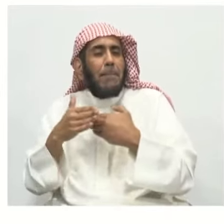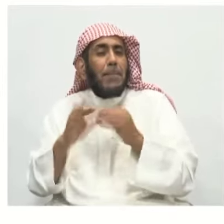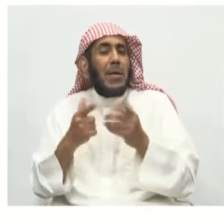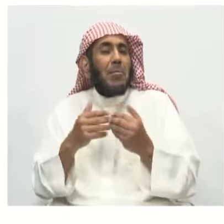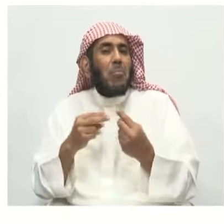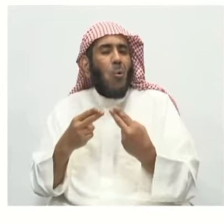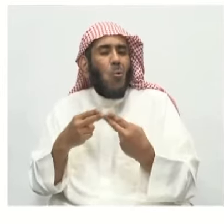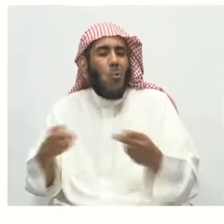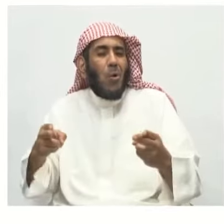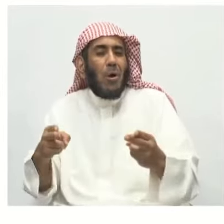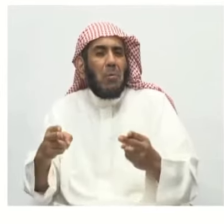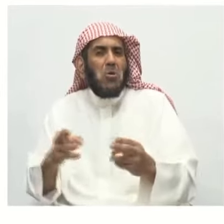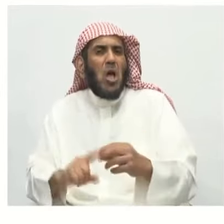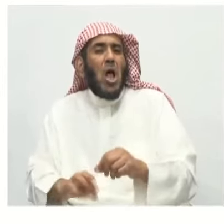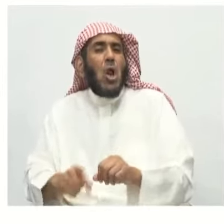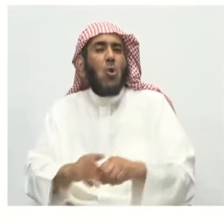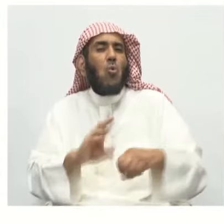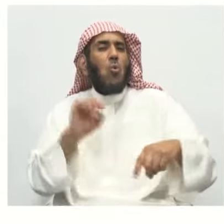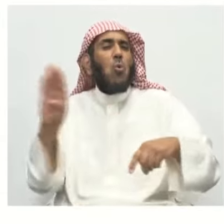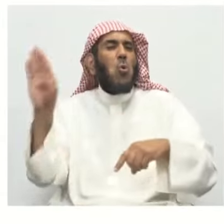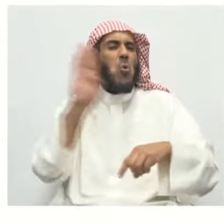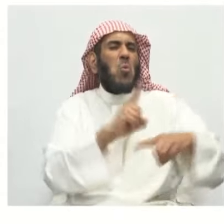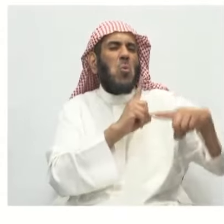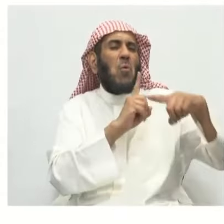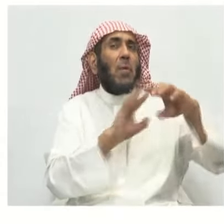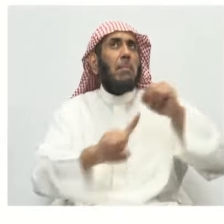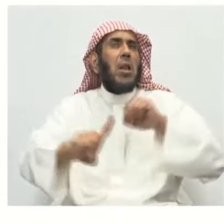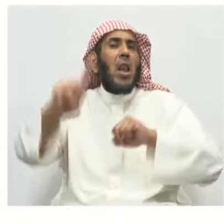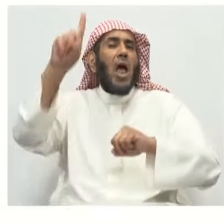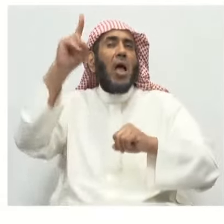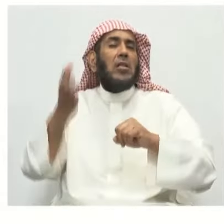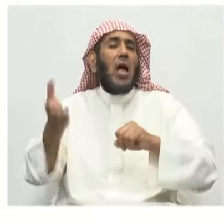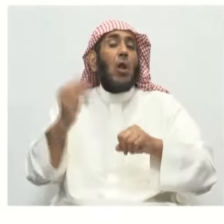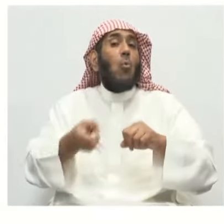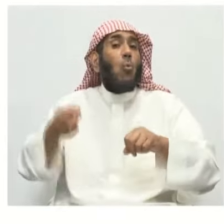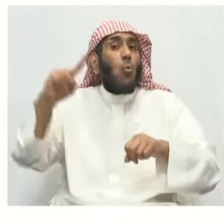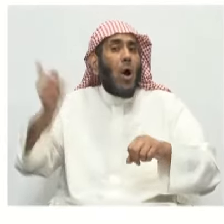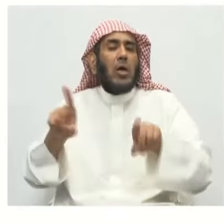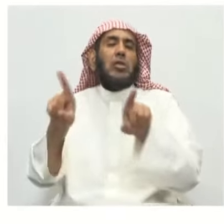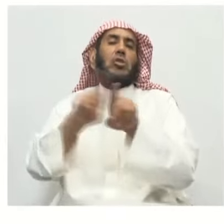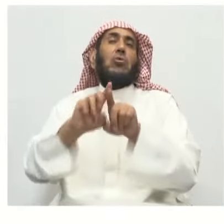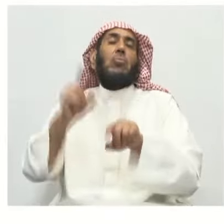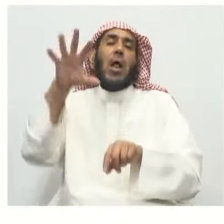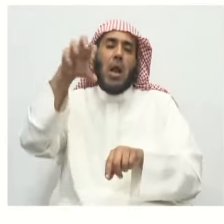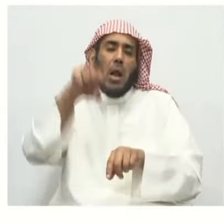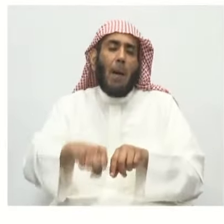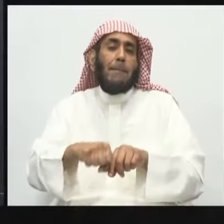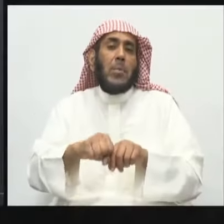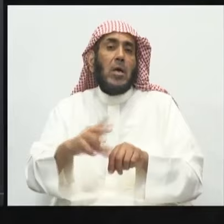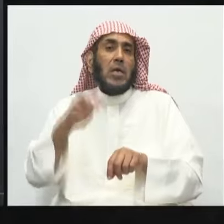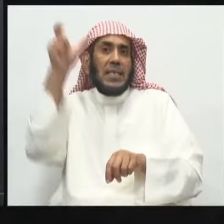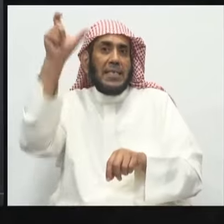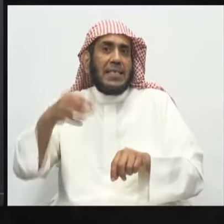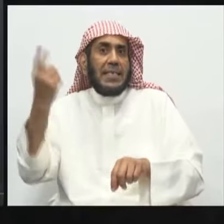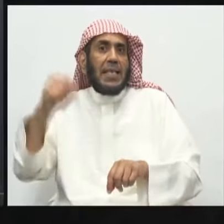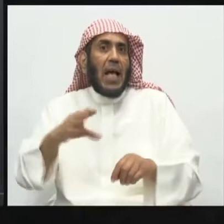يرضيهم من الكفر بالله تعالى والشرك به نعم الساحر